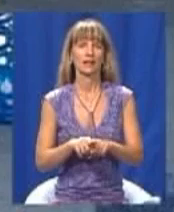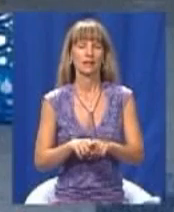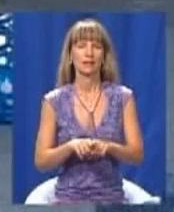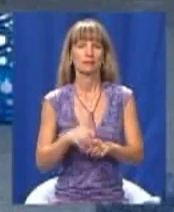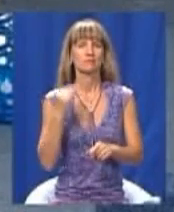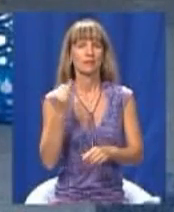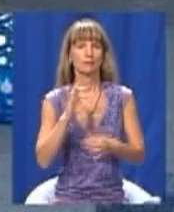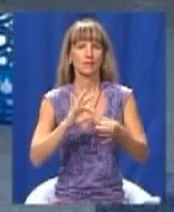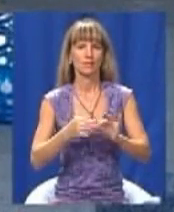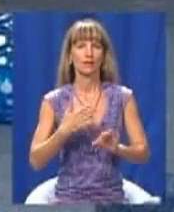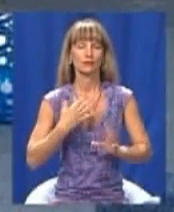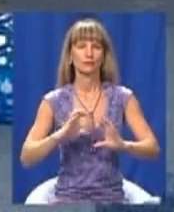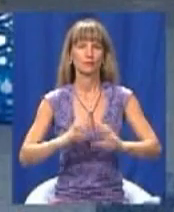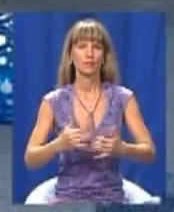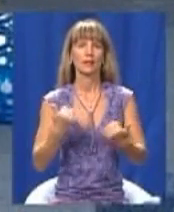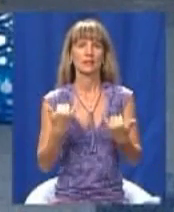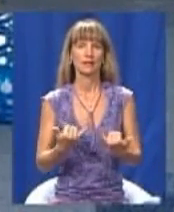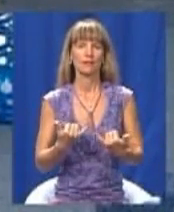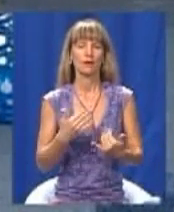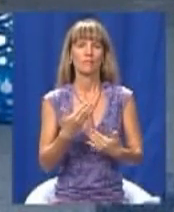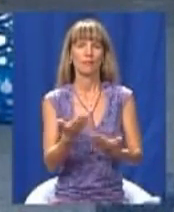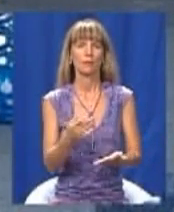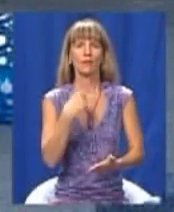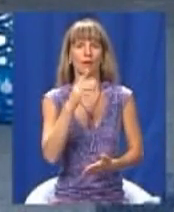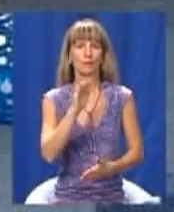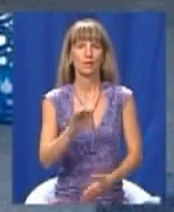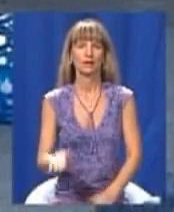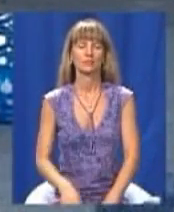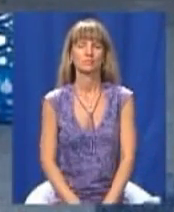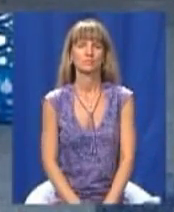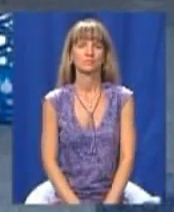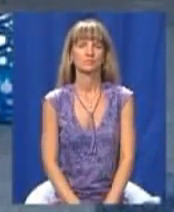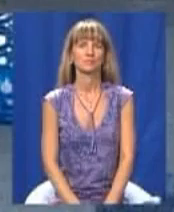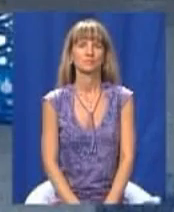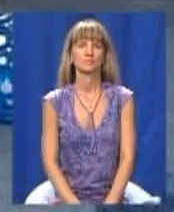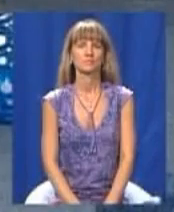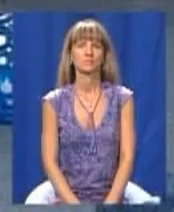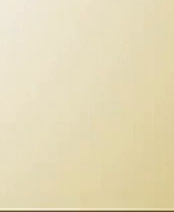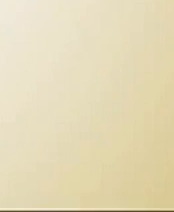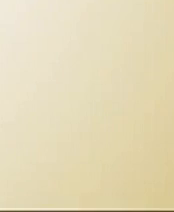курйозні подробиці нашого світу. А на сьогодні ми вам кажемо до побачення. До побачення.